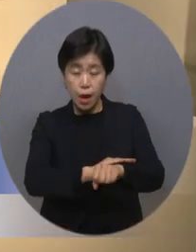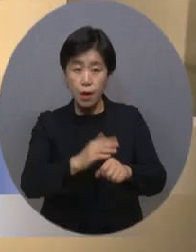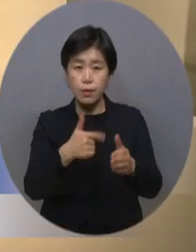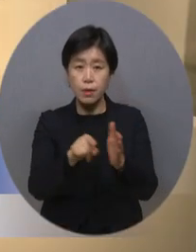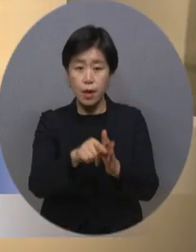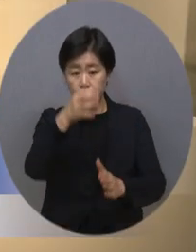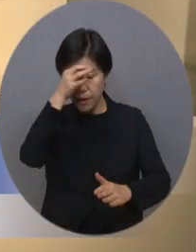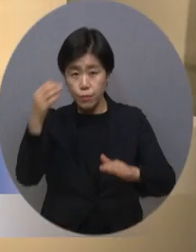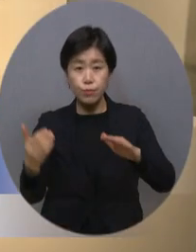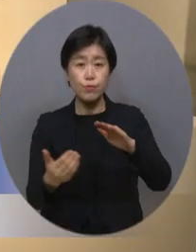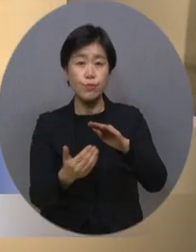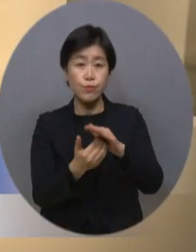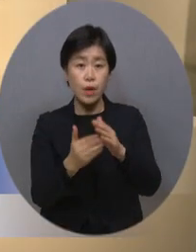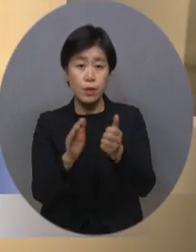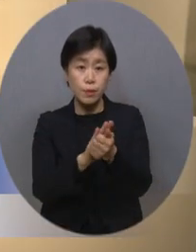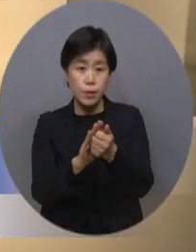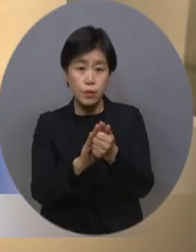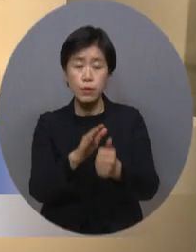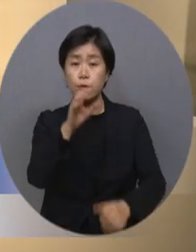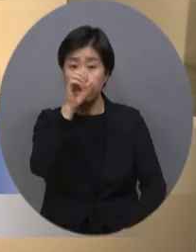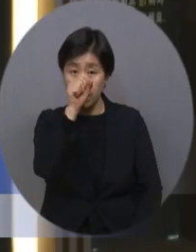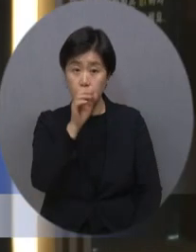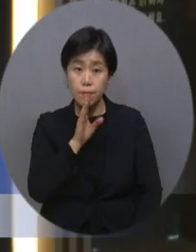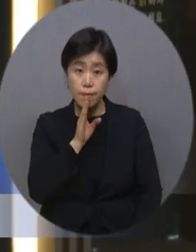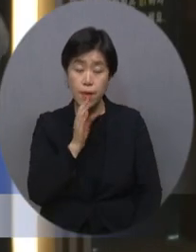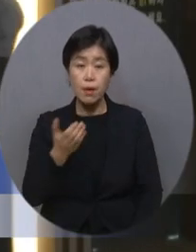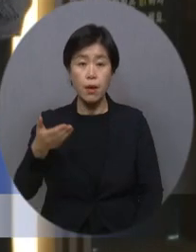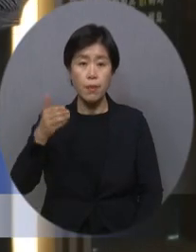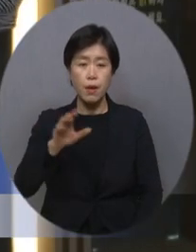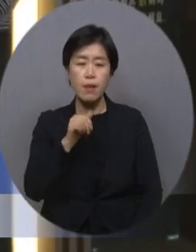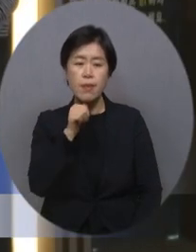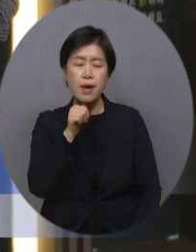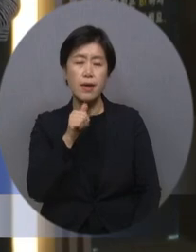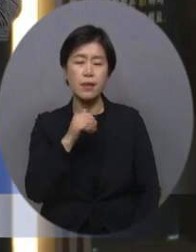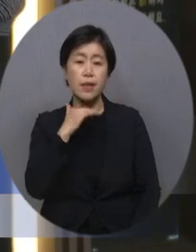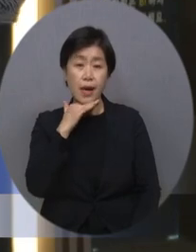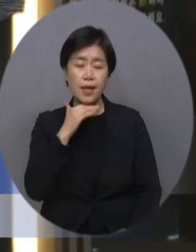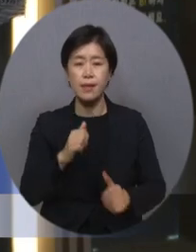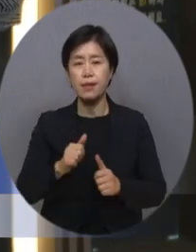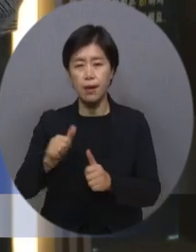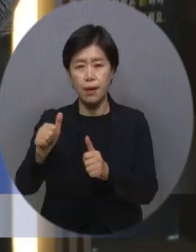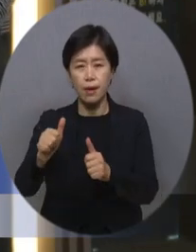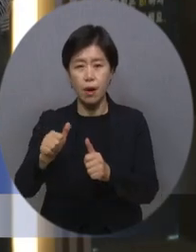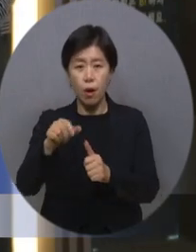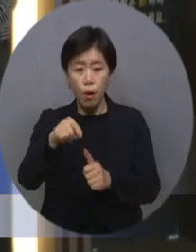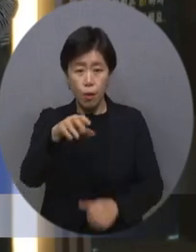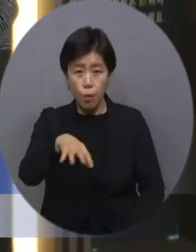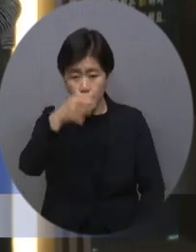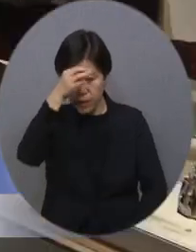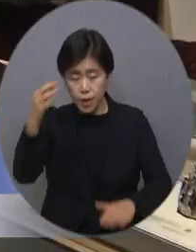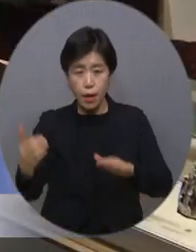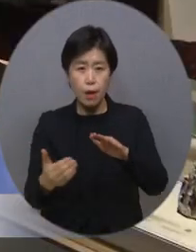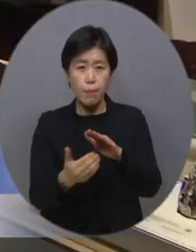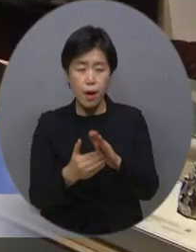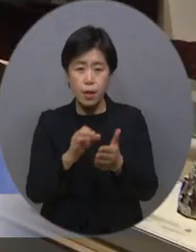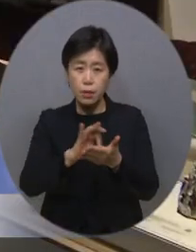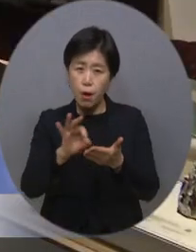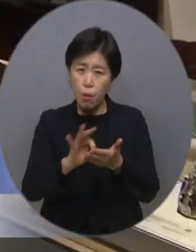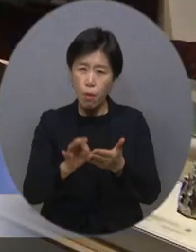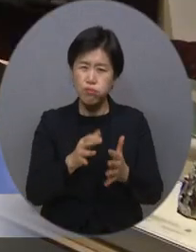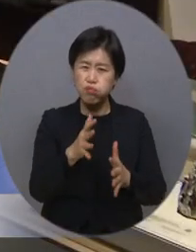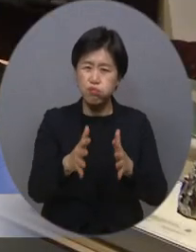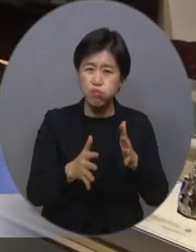서비스의 접목은 긍정적이긴 합니다 그러나 연령에 따라 전 시간에 최첨단 서비스 사용 2회 정도나